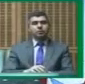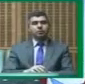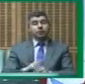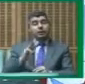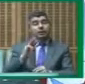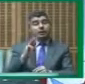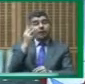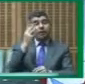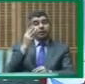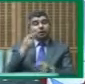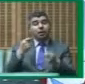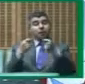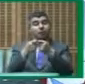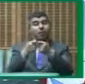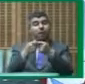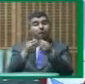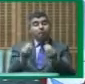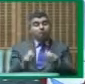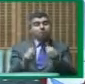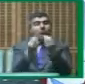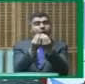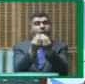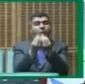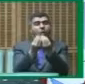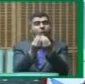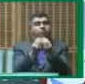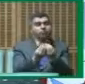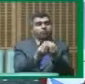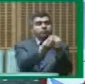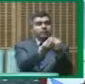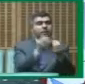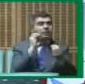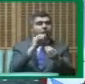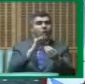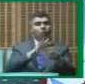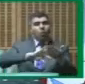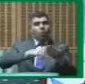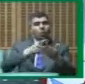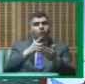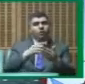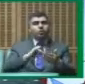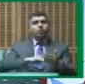والمجال الثالث هو مرافقة الشباب اللي عندهم رغبة باش يكونوا